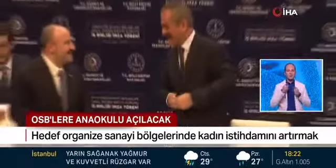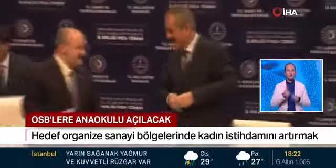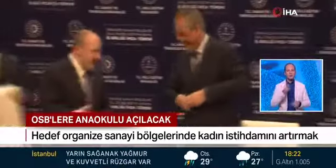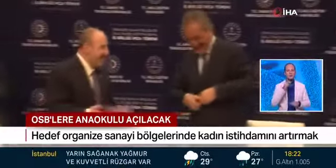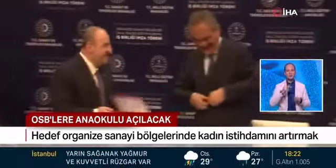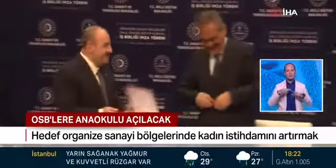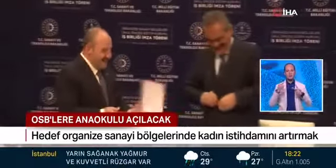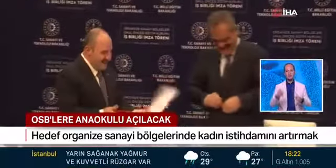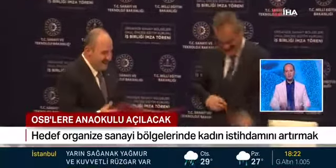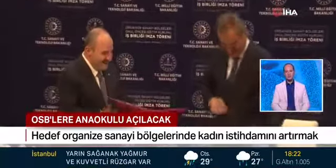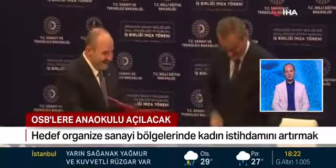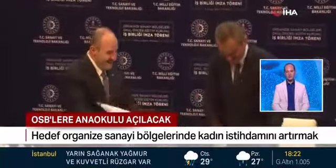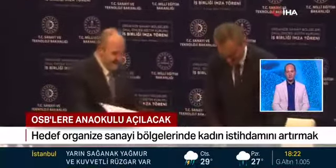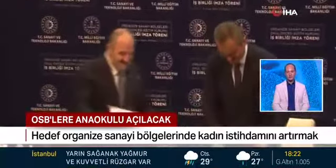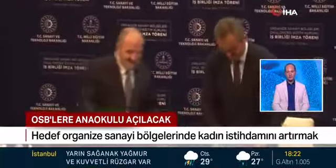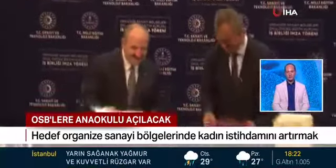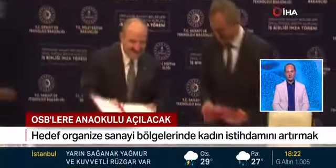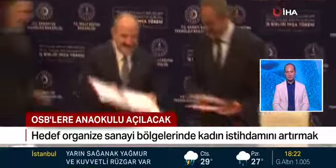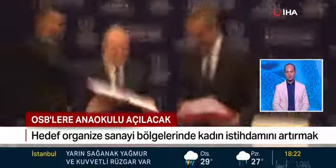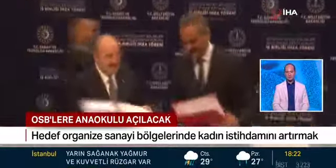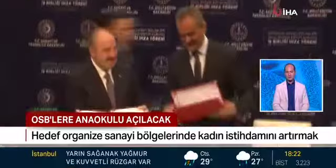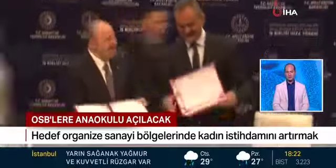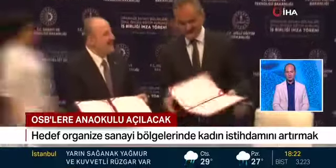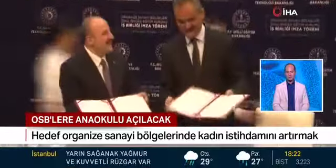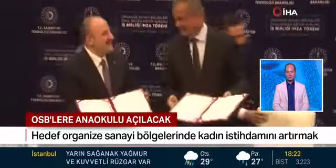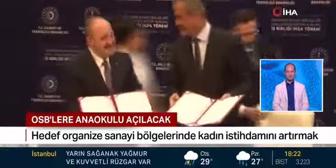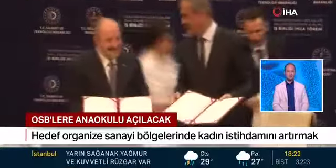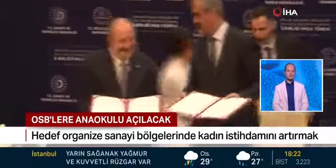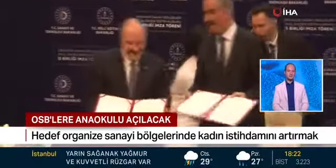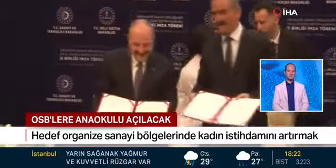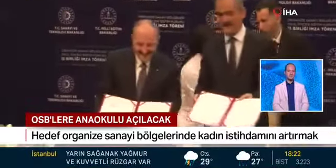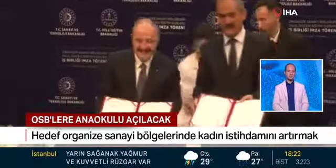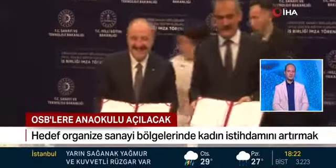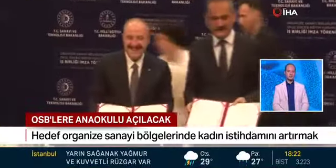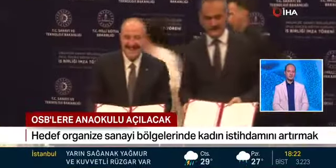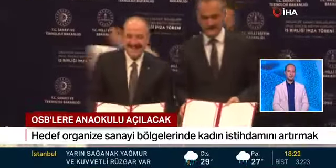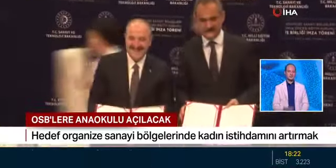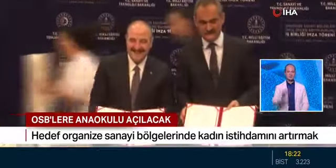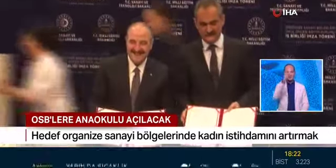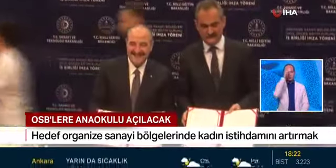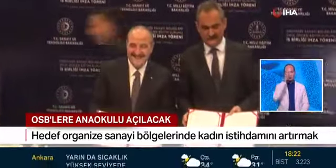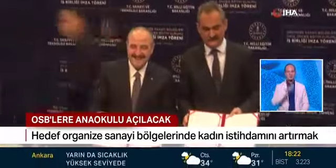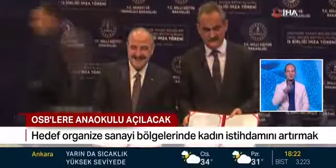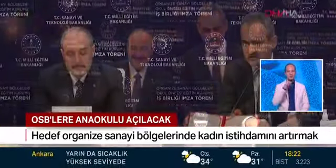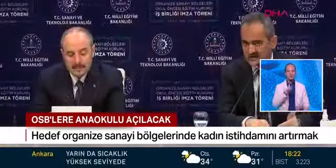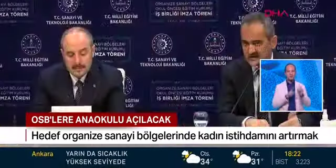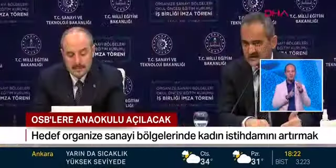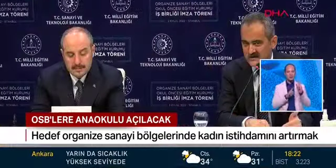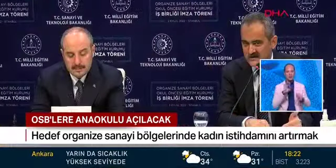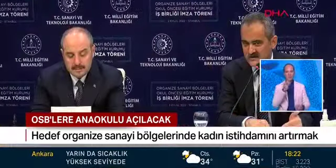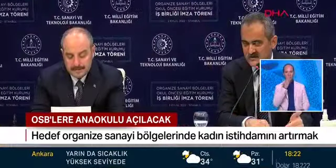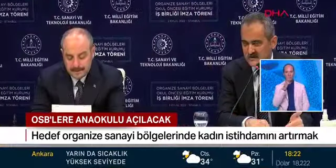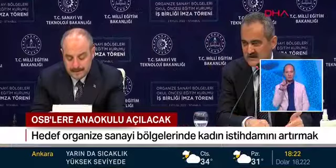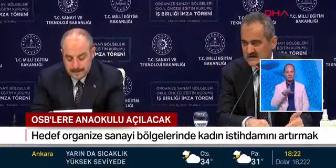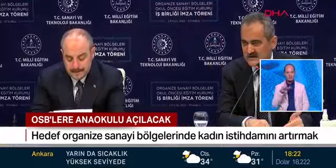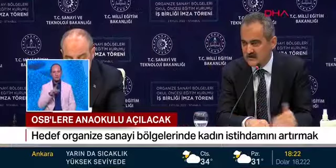Bakanlığı'na devredecek. İşbirliği protokolüne imza atıldı. Türkiye ilkokulda, ortaokulda,